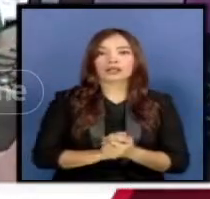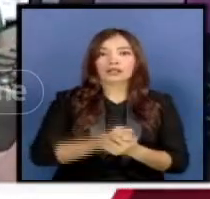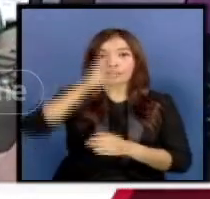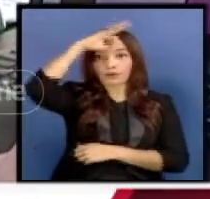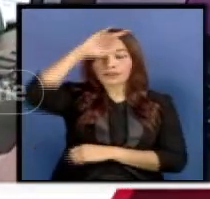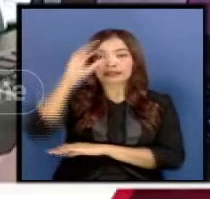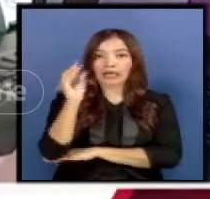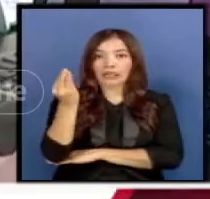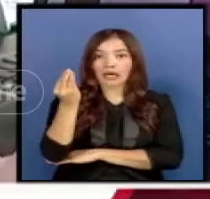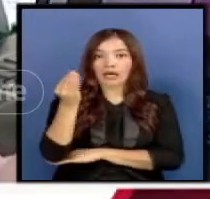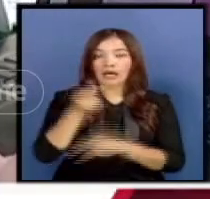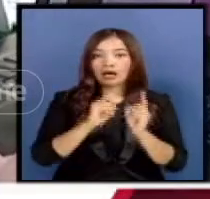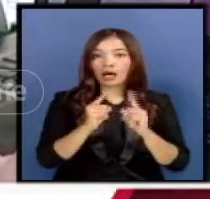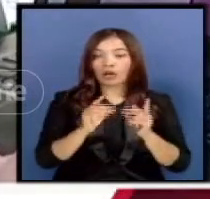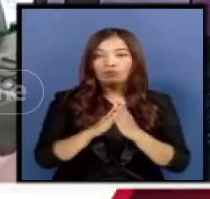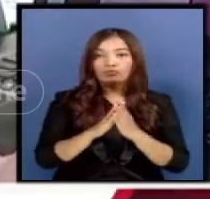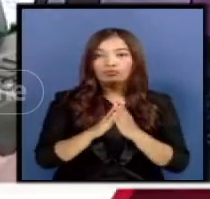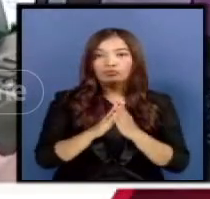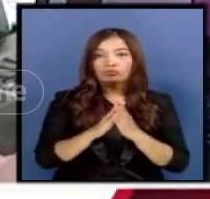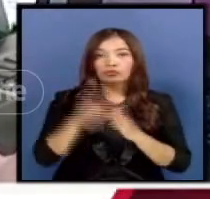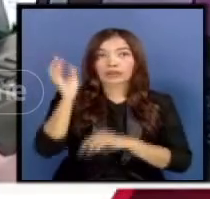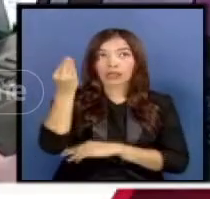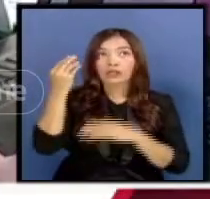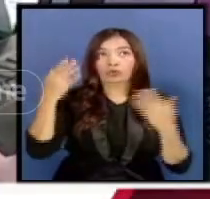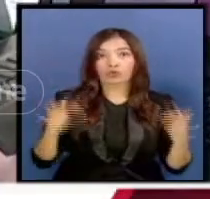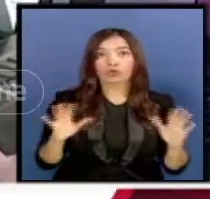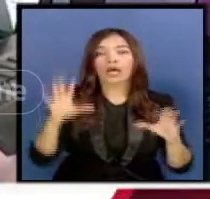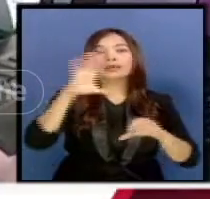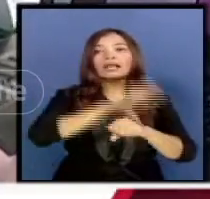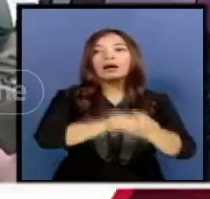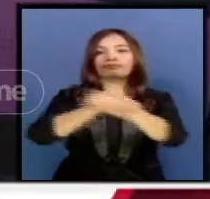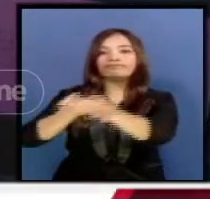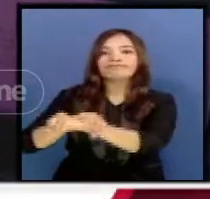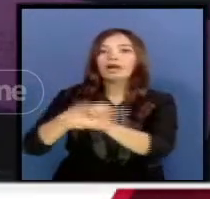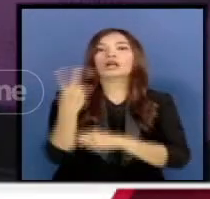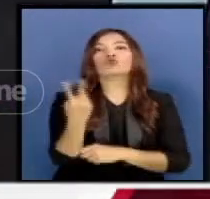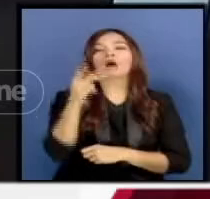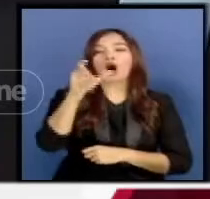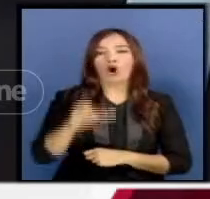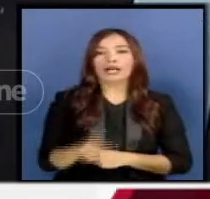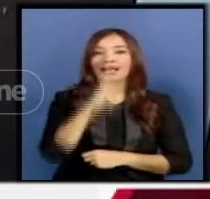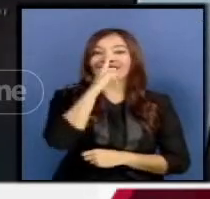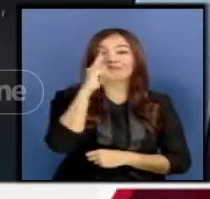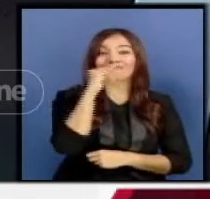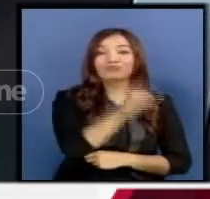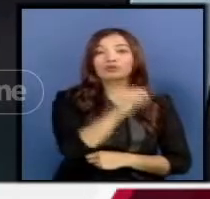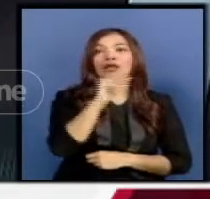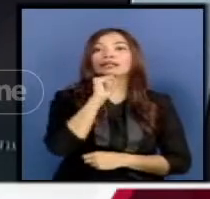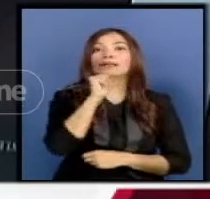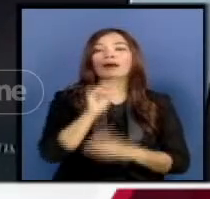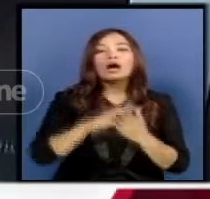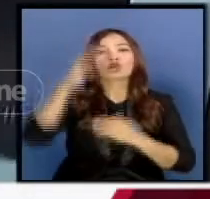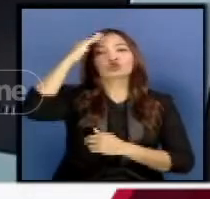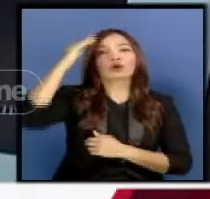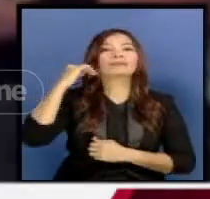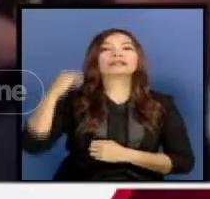Jaya bahwa Polda Metro Jaya telah menangkap 2 tersangka yang kebetulan adalah pasangan suami